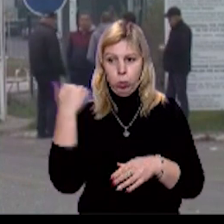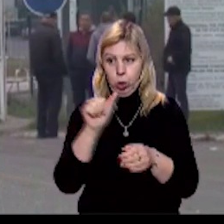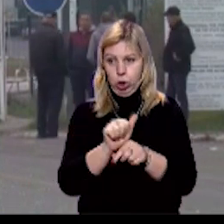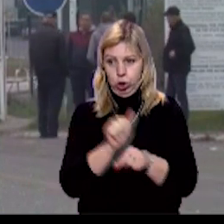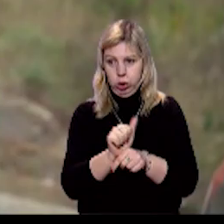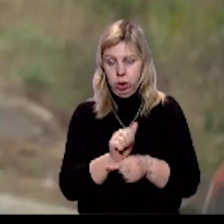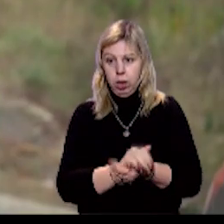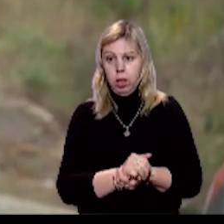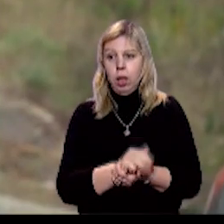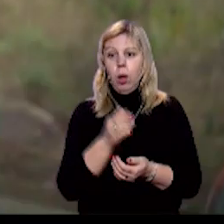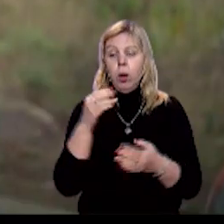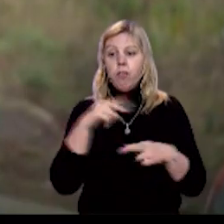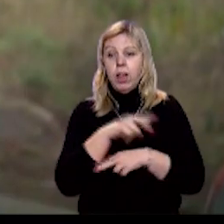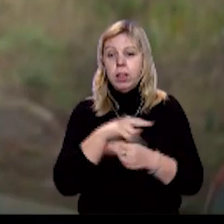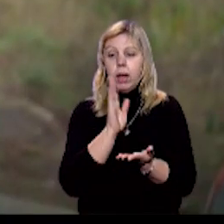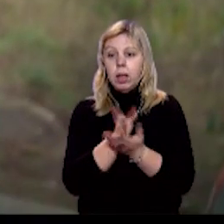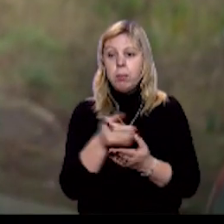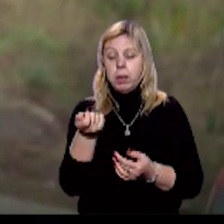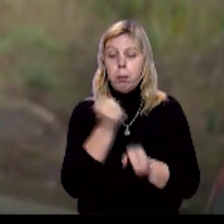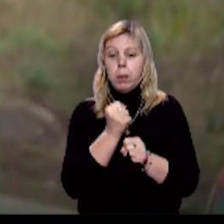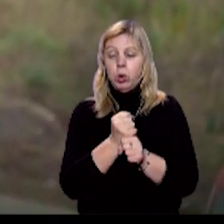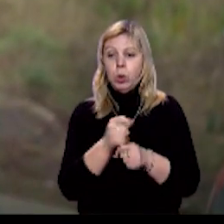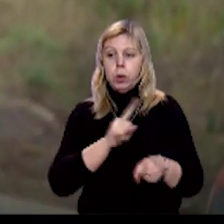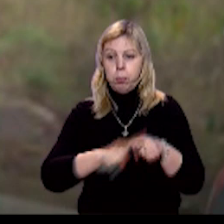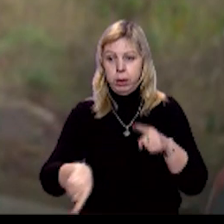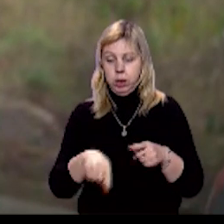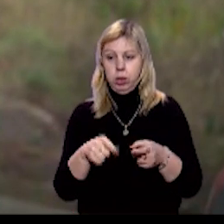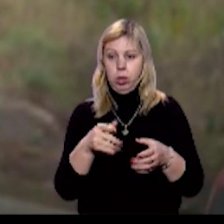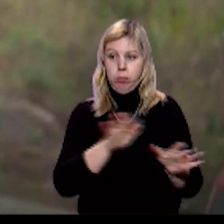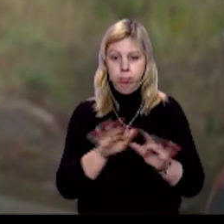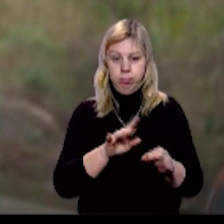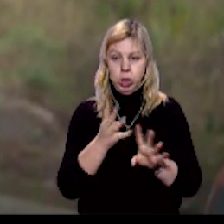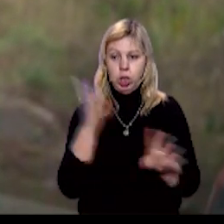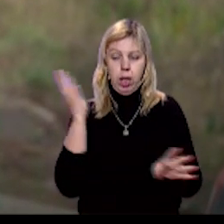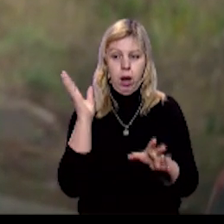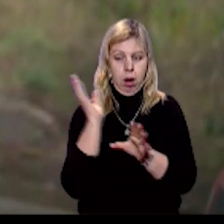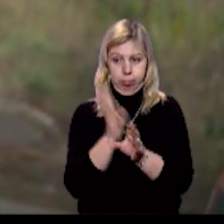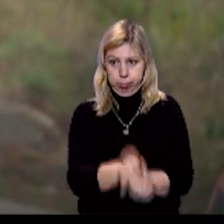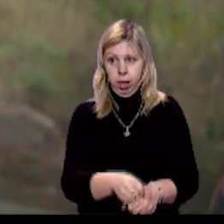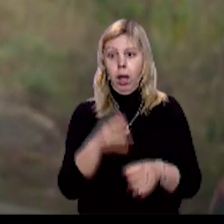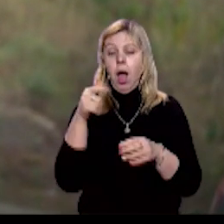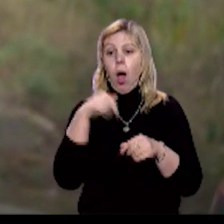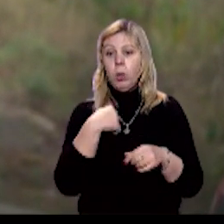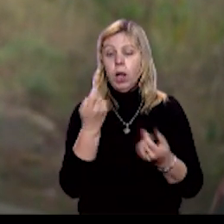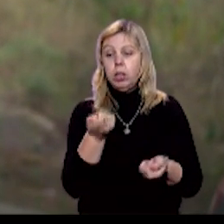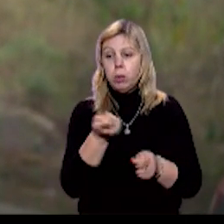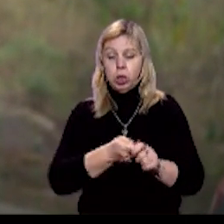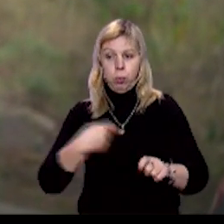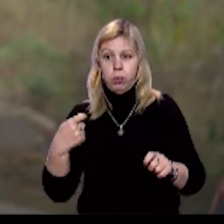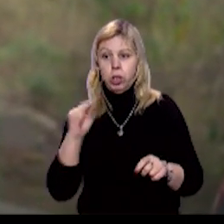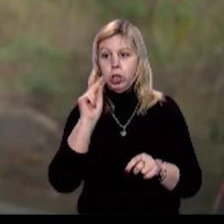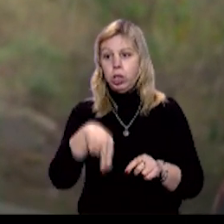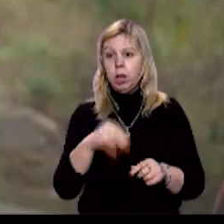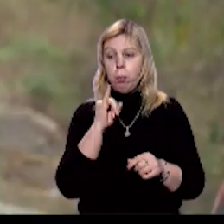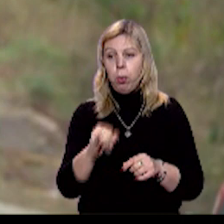тижня. Угорський напрямок, там працює трошки швидше, інтенсивніше. Черга знімається, у нас трошки повільніше